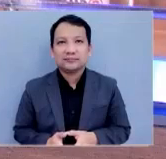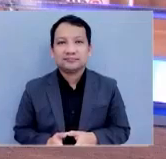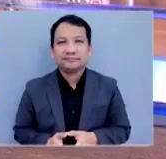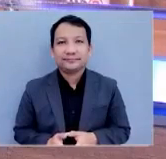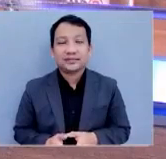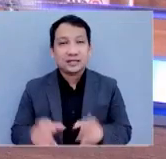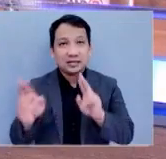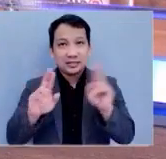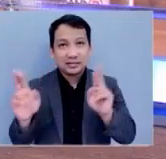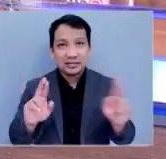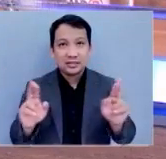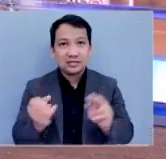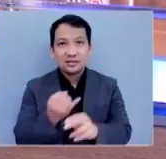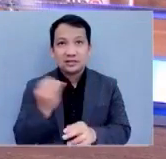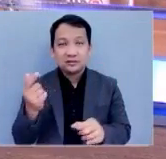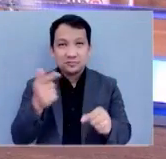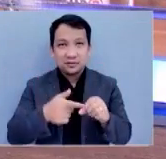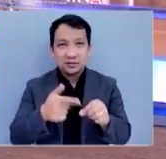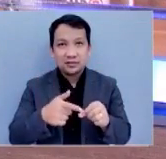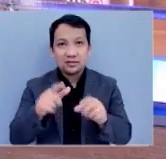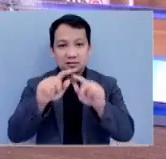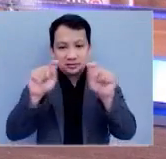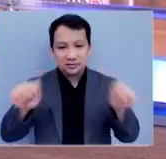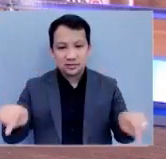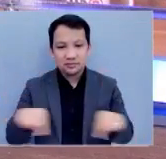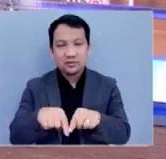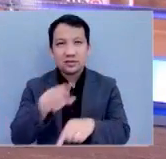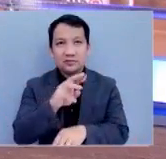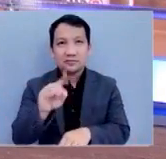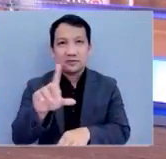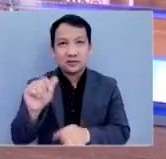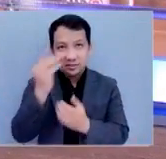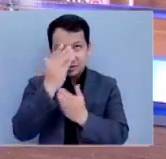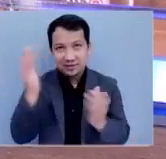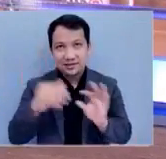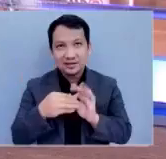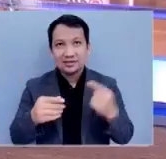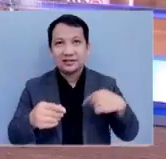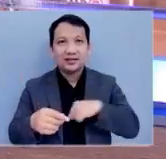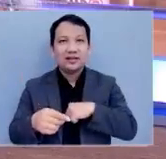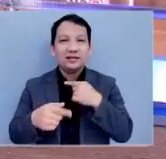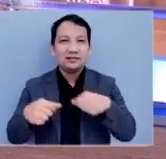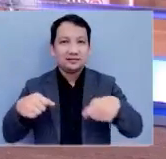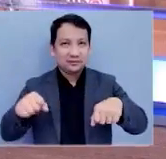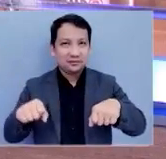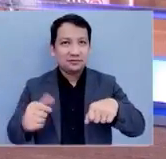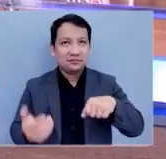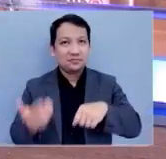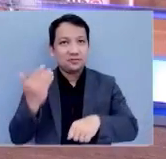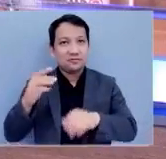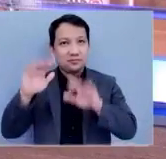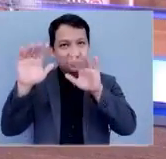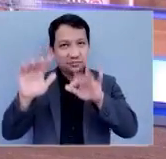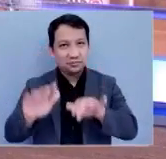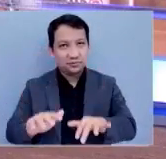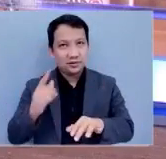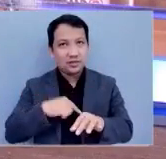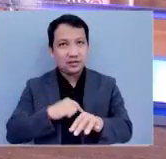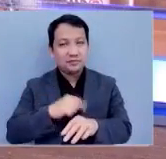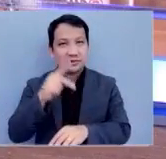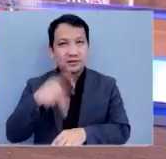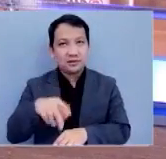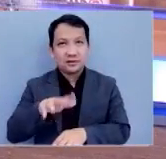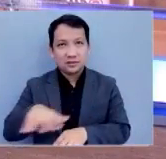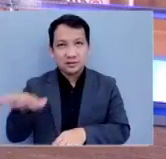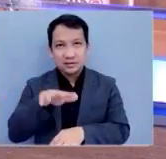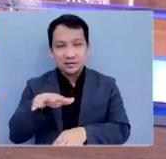Handa raw maglagay ang ilang gasolinahan ng tent mula sa MMDA na silungan ng mga rider tuwing umuulan. Hati naman ang opinyon ng ilang